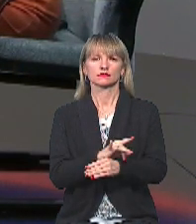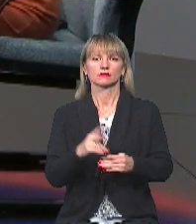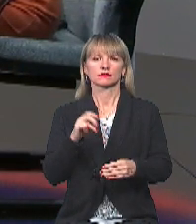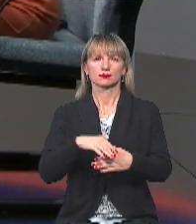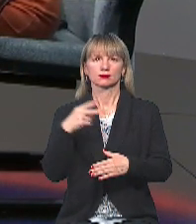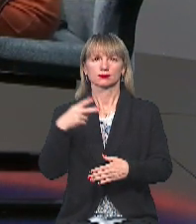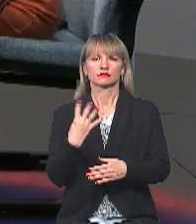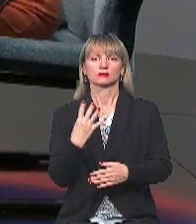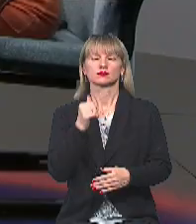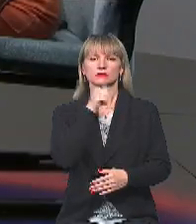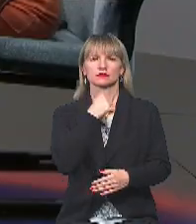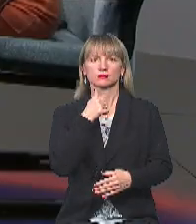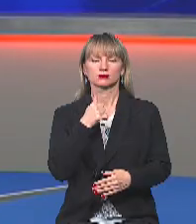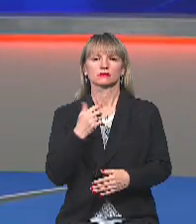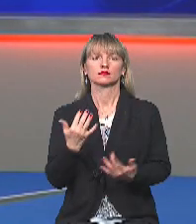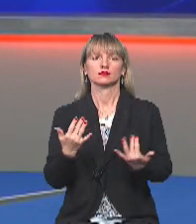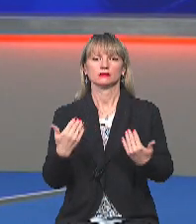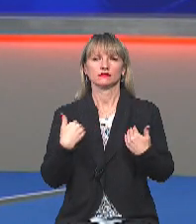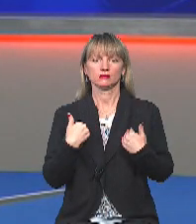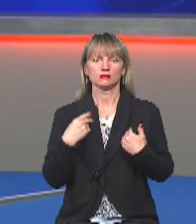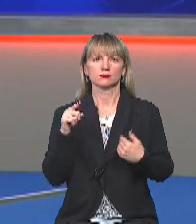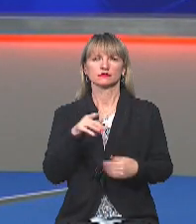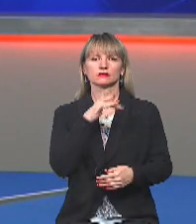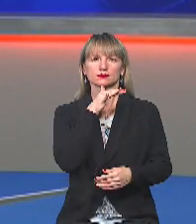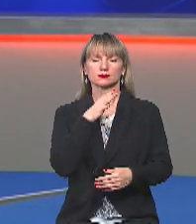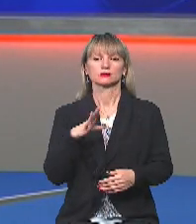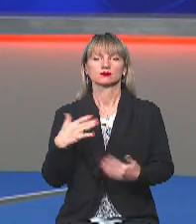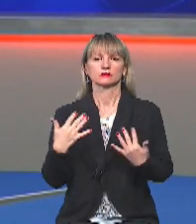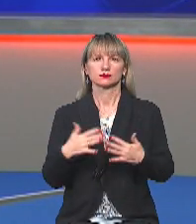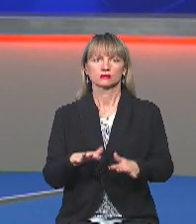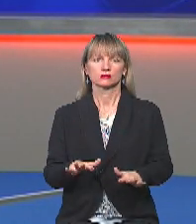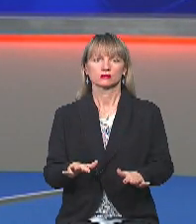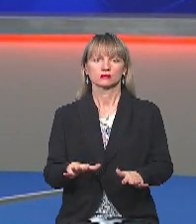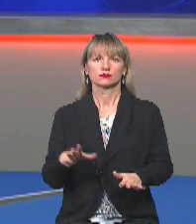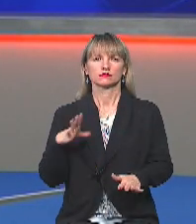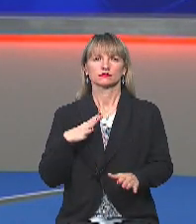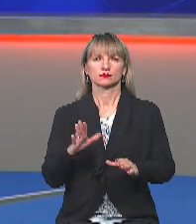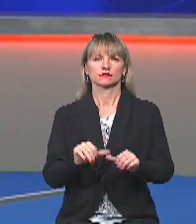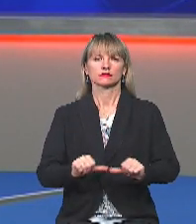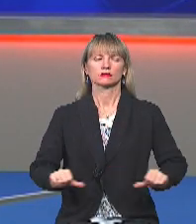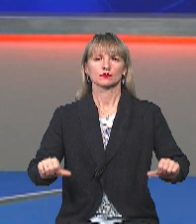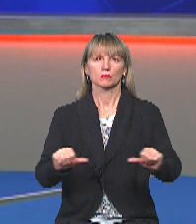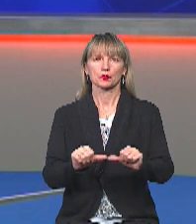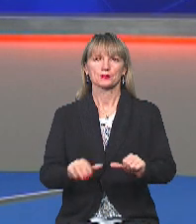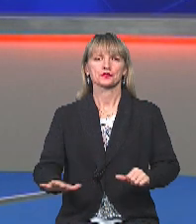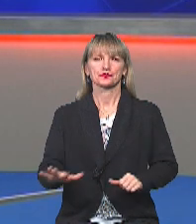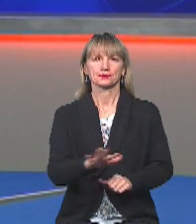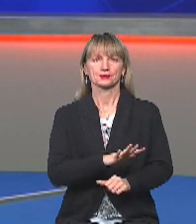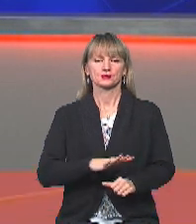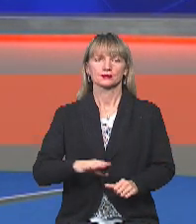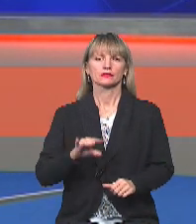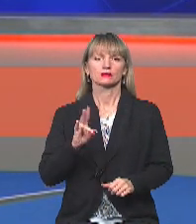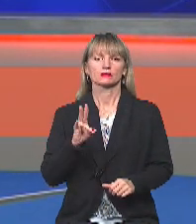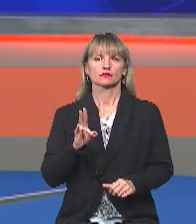2004 році, оскільки я на той час вже в комісії, територіальній комісії